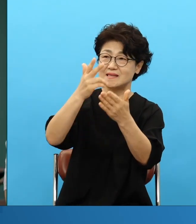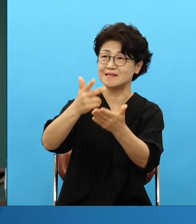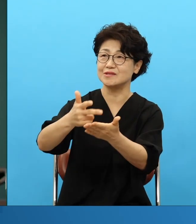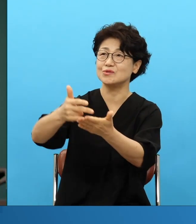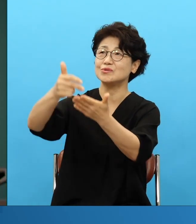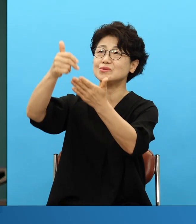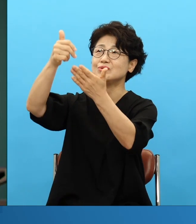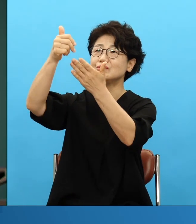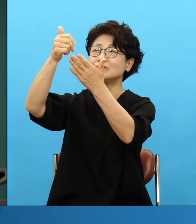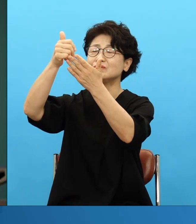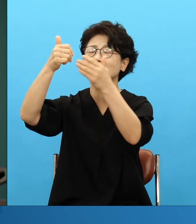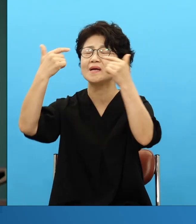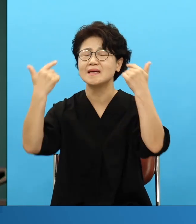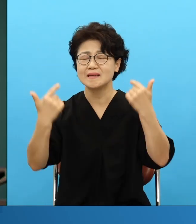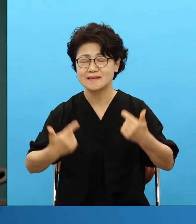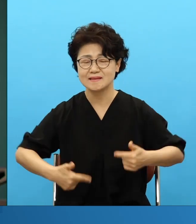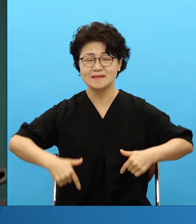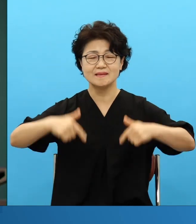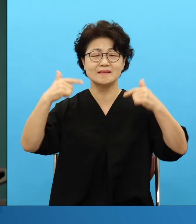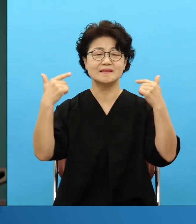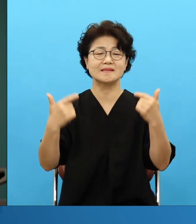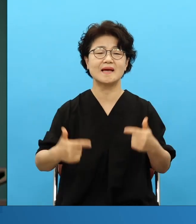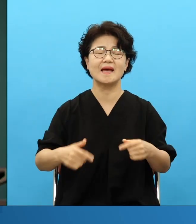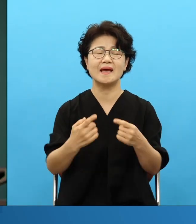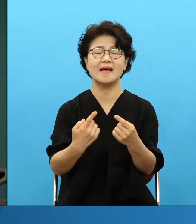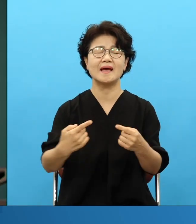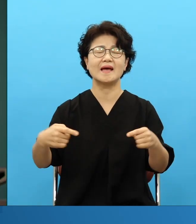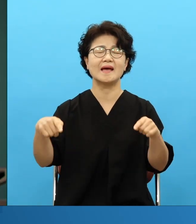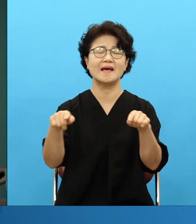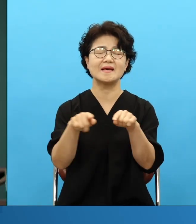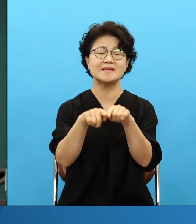사랑하신 주 늘